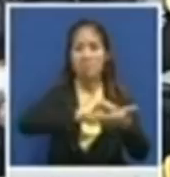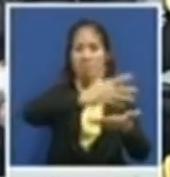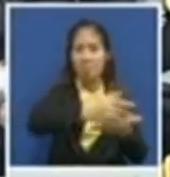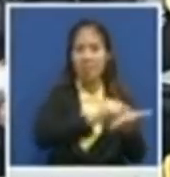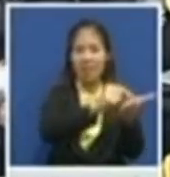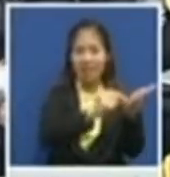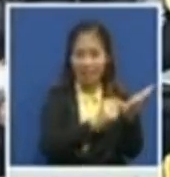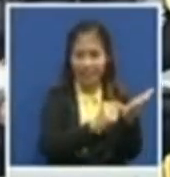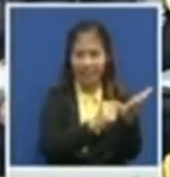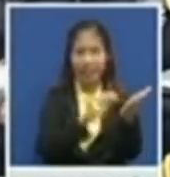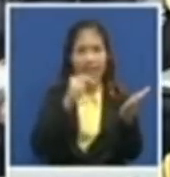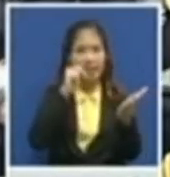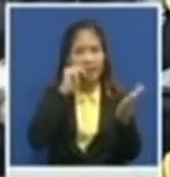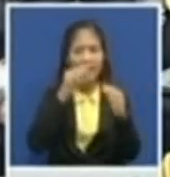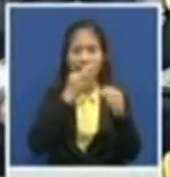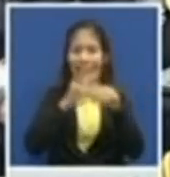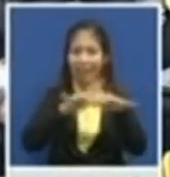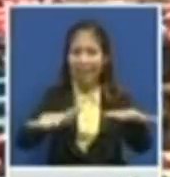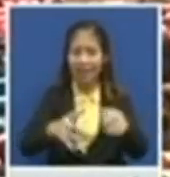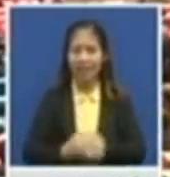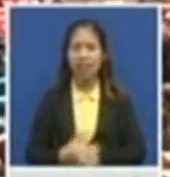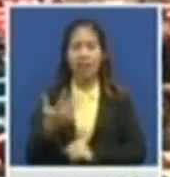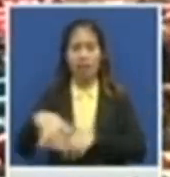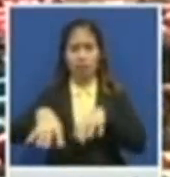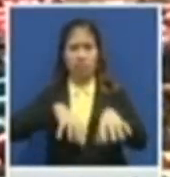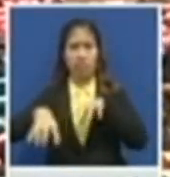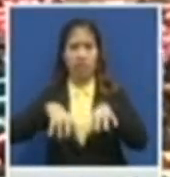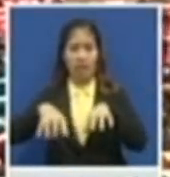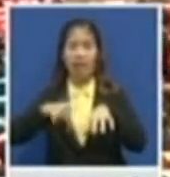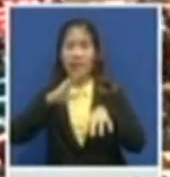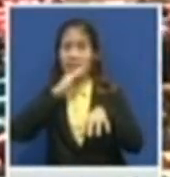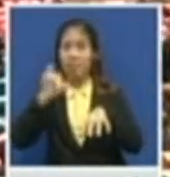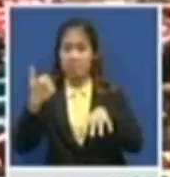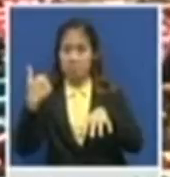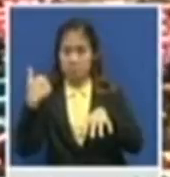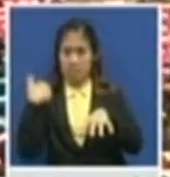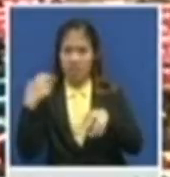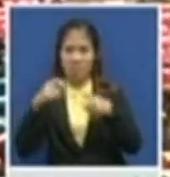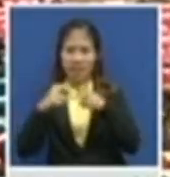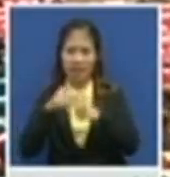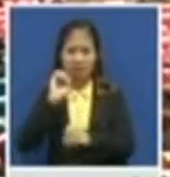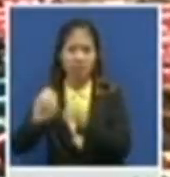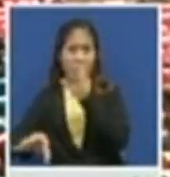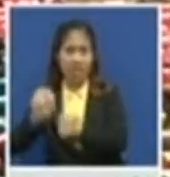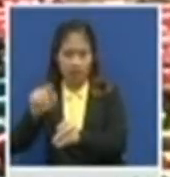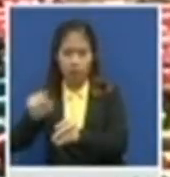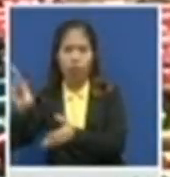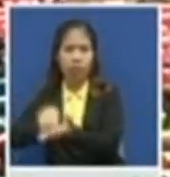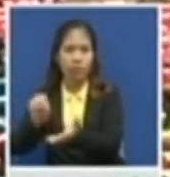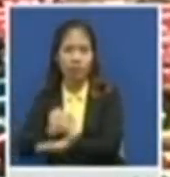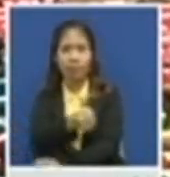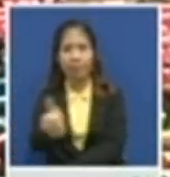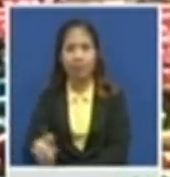ริงๆคนจนเสียนะครับภาษีมูลค่าเพิ่มคนจนซื้อน้ำคนจนซื้อน้ำอัดลมคนจนซื้อข้าวคนจนซื้อลูกชิ้นซื้ออะไรต่างๆที่เสีย